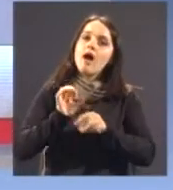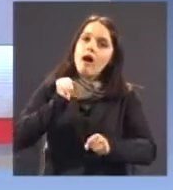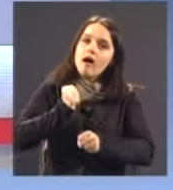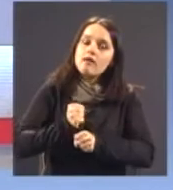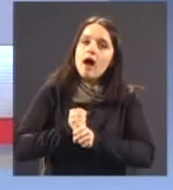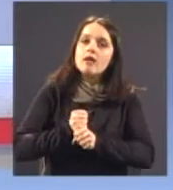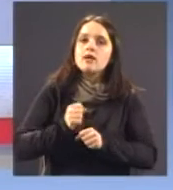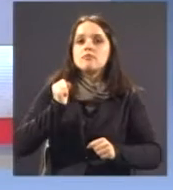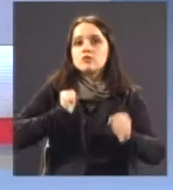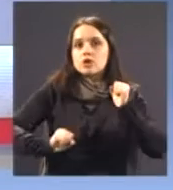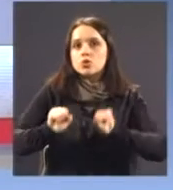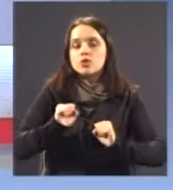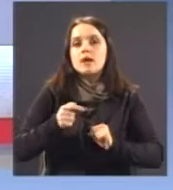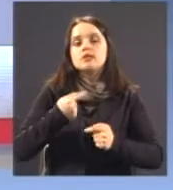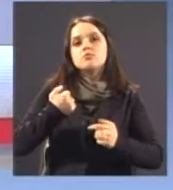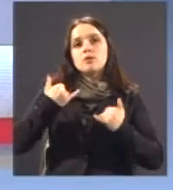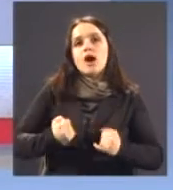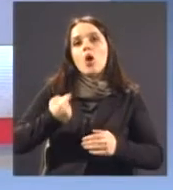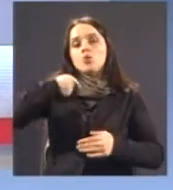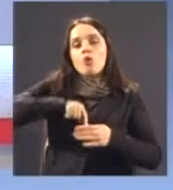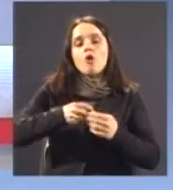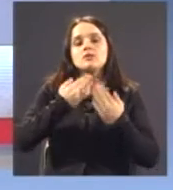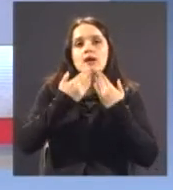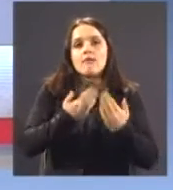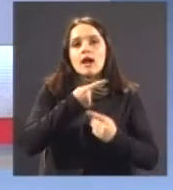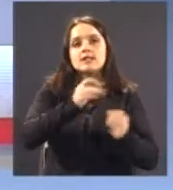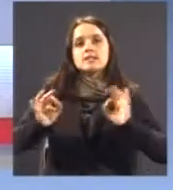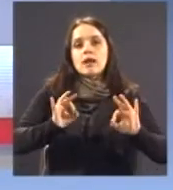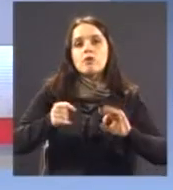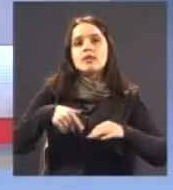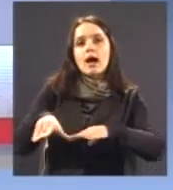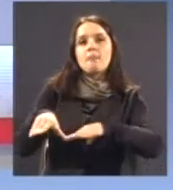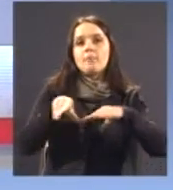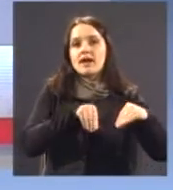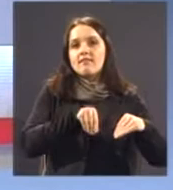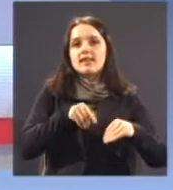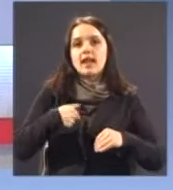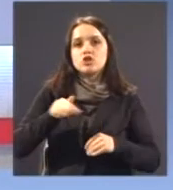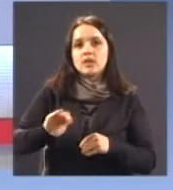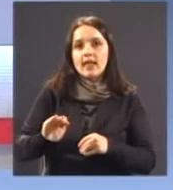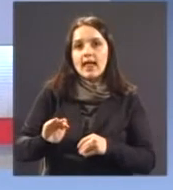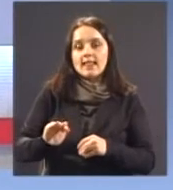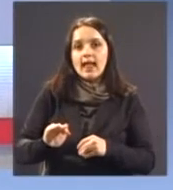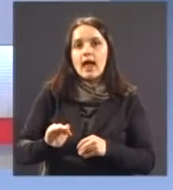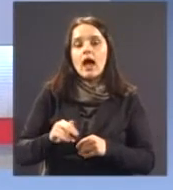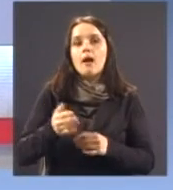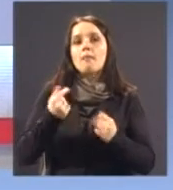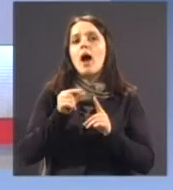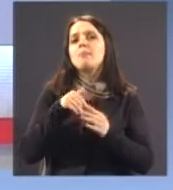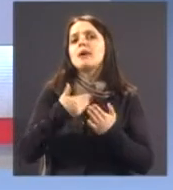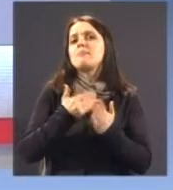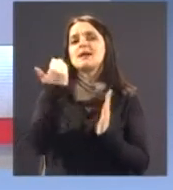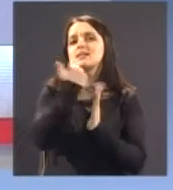zahvalni za njihovu spremnost da prihvate dijete, mada prema zakonu to bi trebalo da bude sasvim nešto